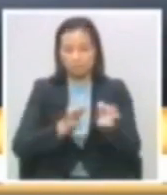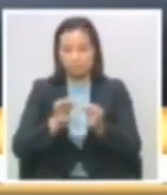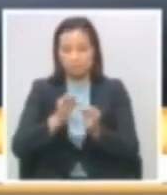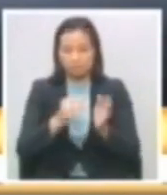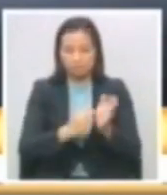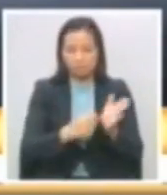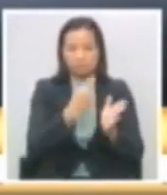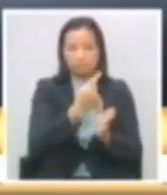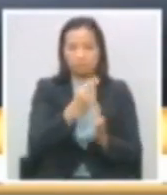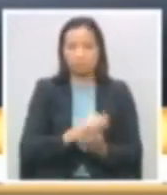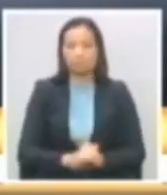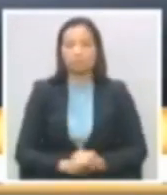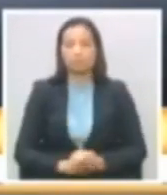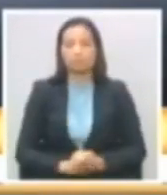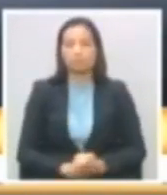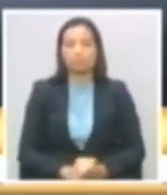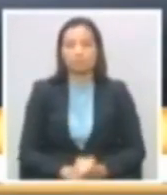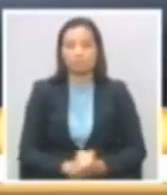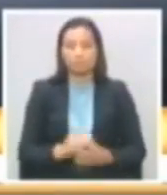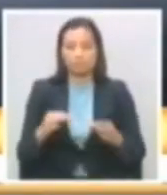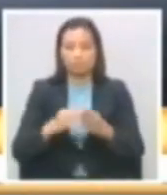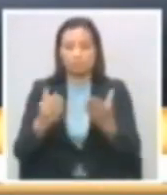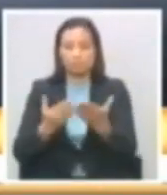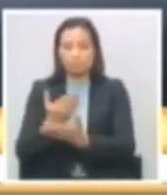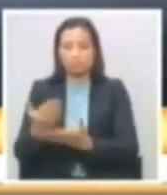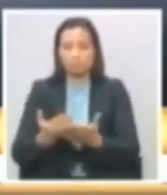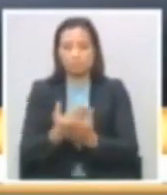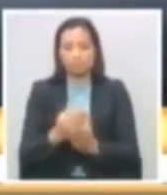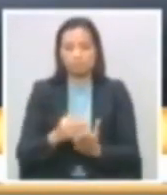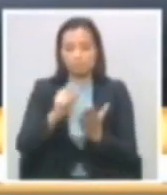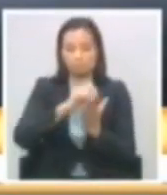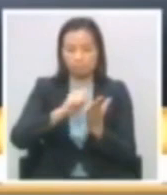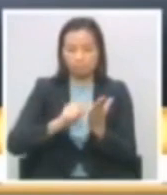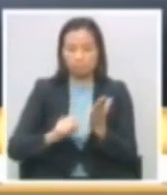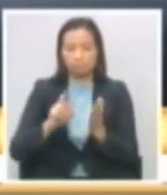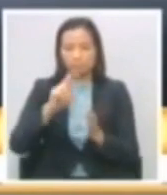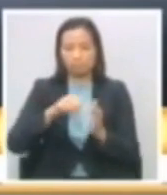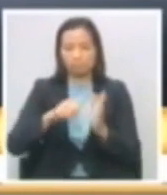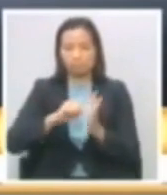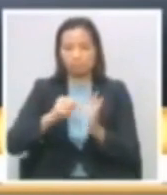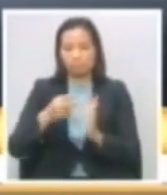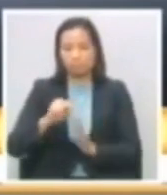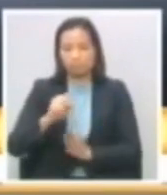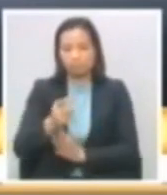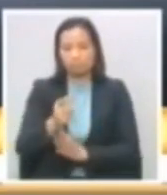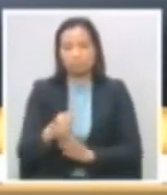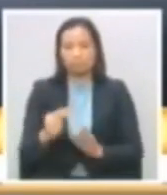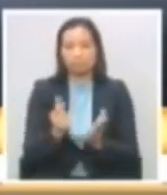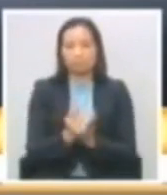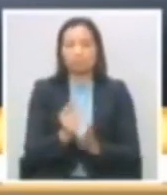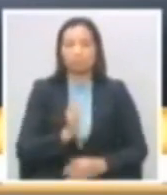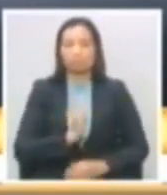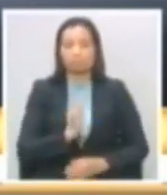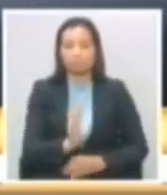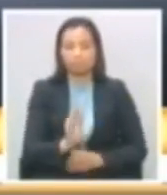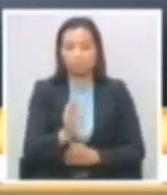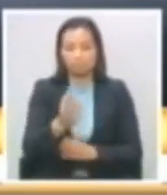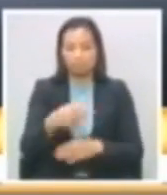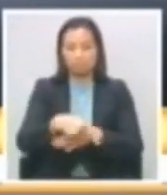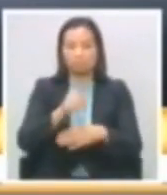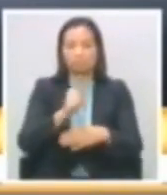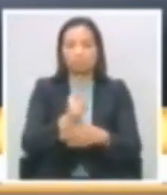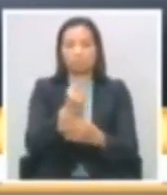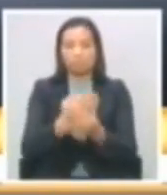แรกเริ่มเดิมทีนะครับไม่แรกร่างเดิมนั้นนะครับไม่มีในส่วนของความเป็นกลางในส่วนของประธ